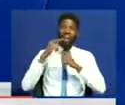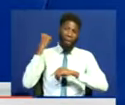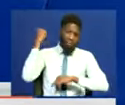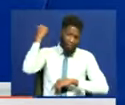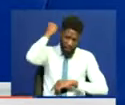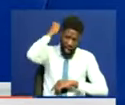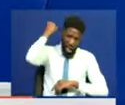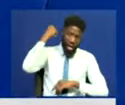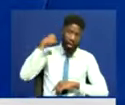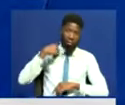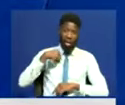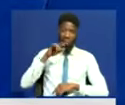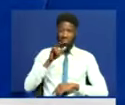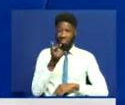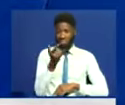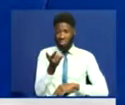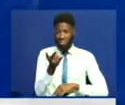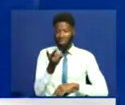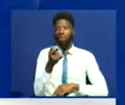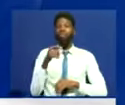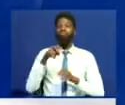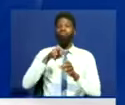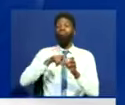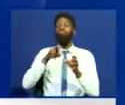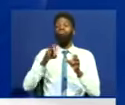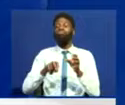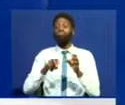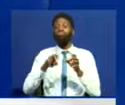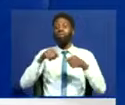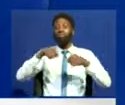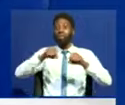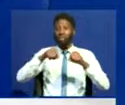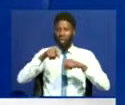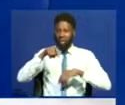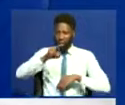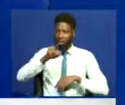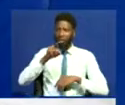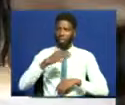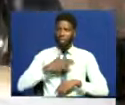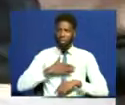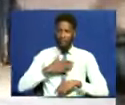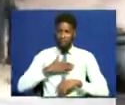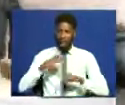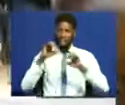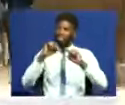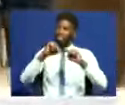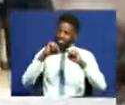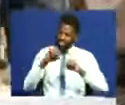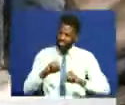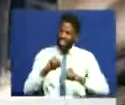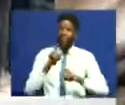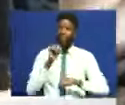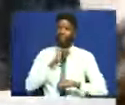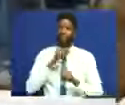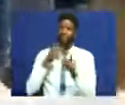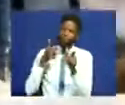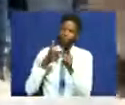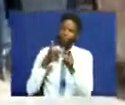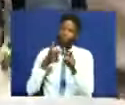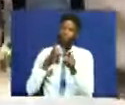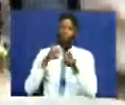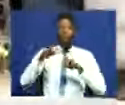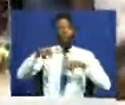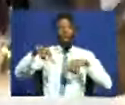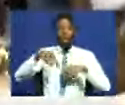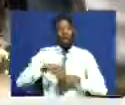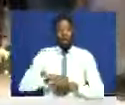ndo akashuka kwa pikipika kakuja akanizamita. Ndo akanitoa tushoza, akaza kunirepu. She felt like the world had conspired